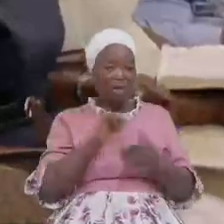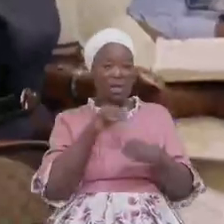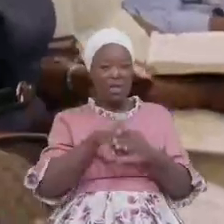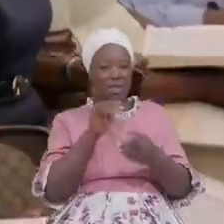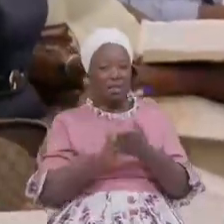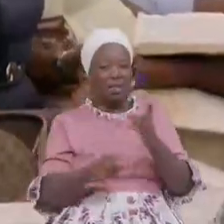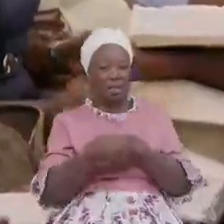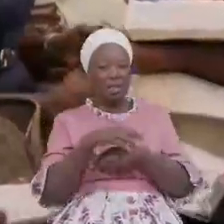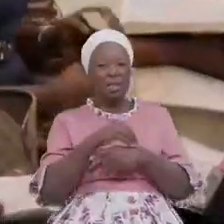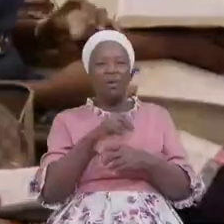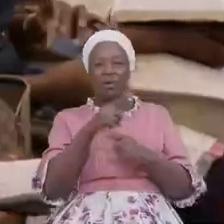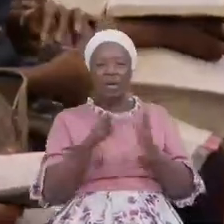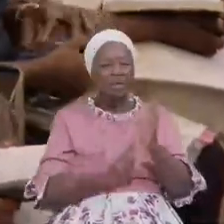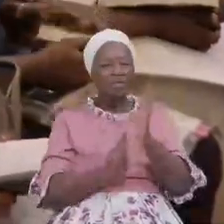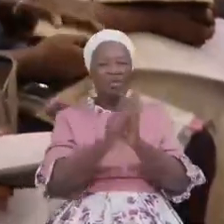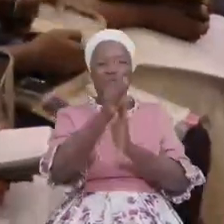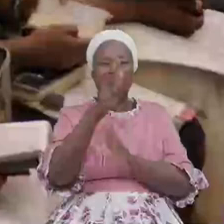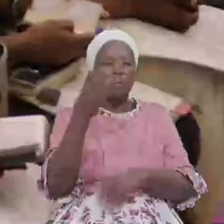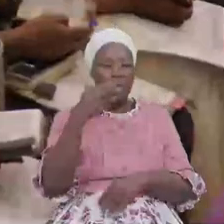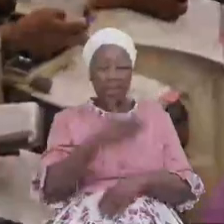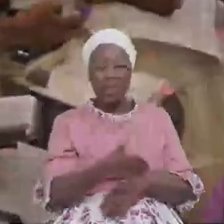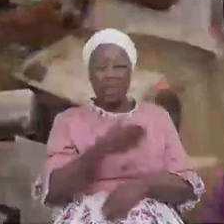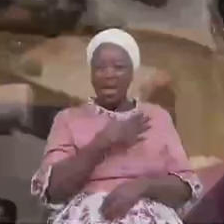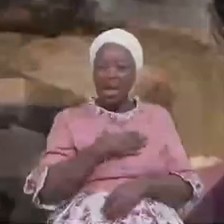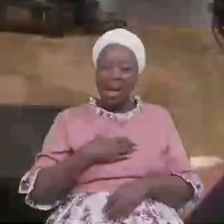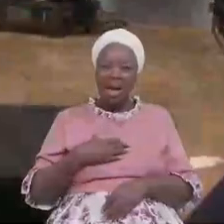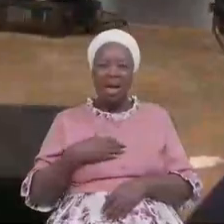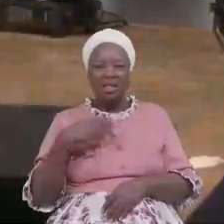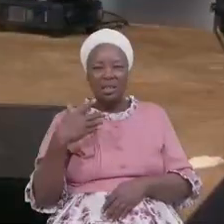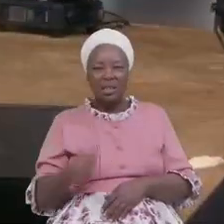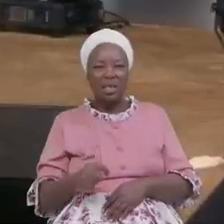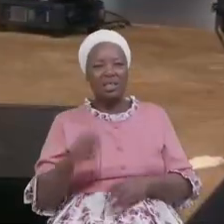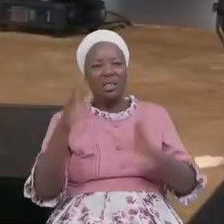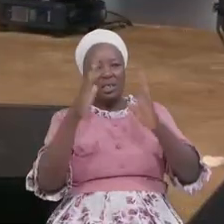y a des villes grandes et fortifiées.